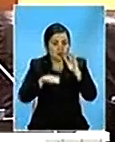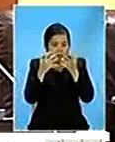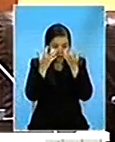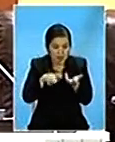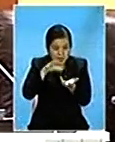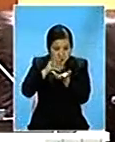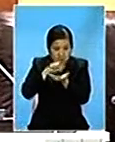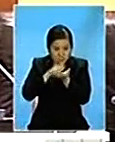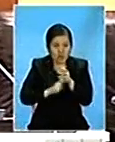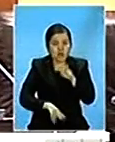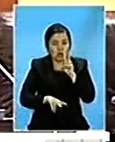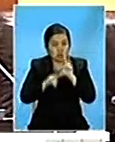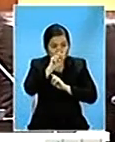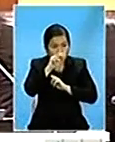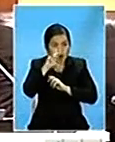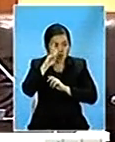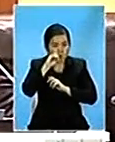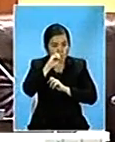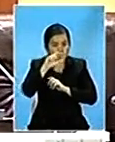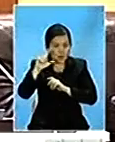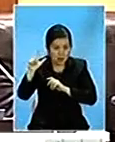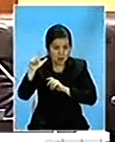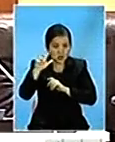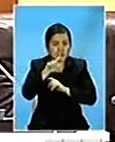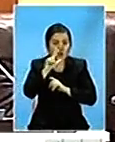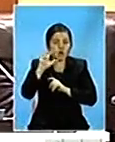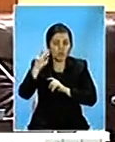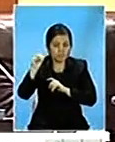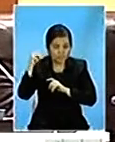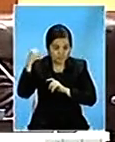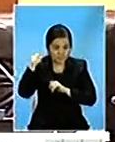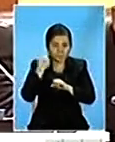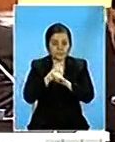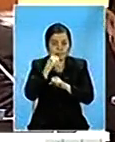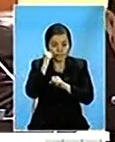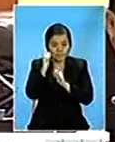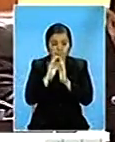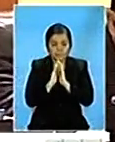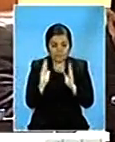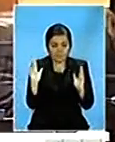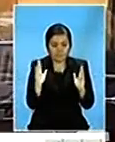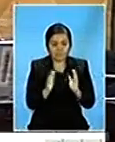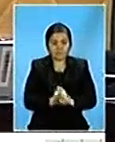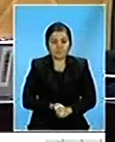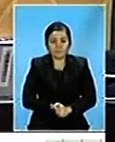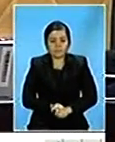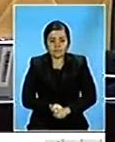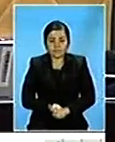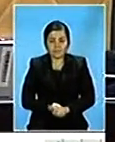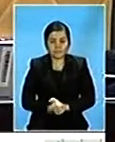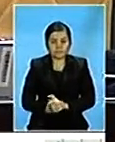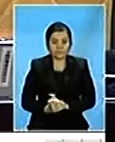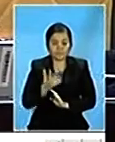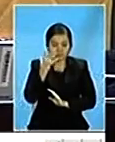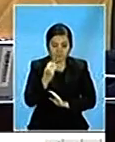ตรครับจึงขอกราบเรียนท่านผ่านประธานไปเพื่อประสมาชิกผู้ลงเกียรติเพื่อผมทราบครับขอบคุณครับ ขอบคุณครับครับอีกหนึ่งคำถาม